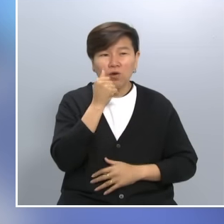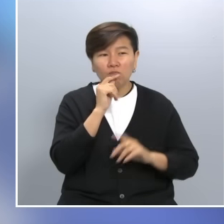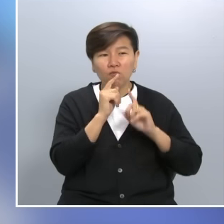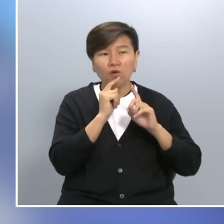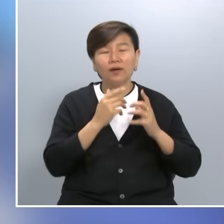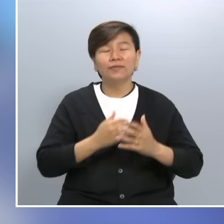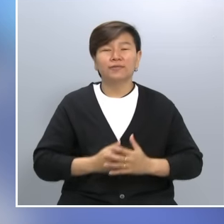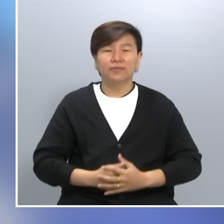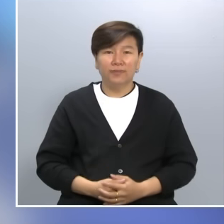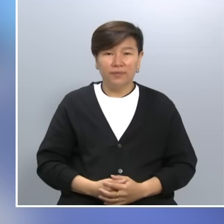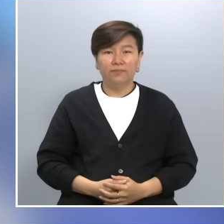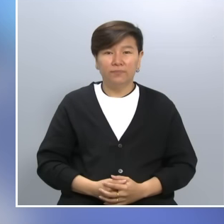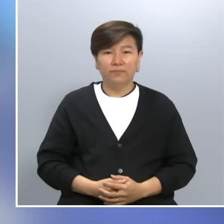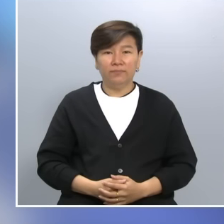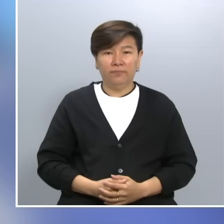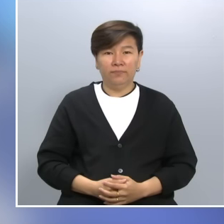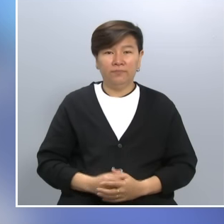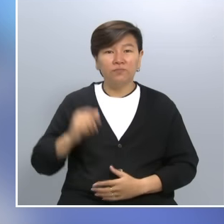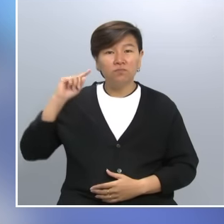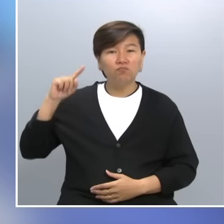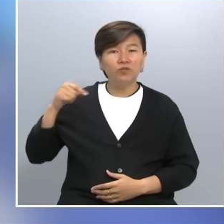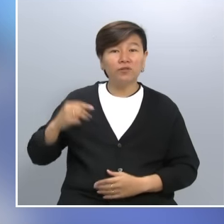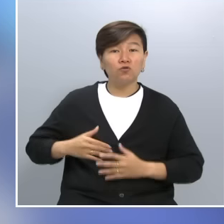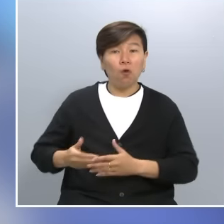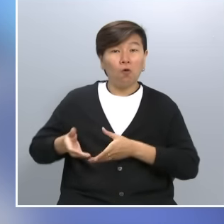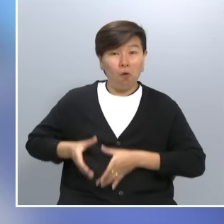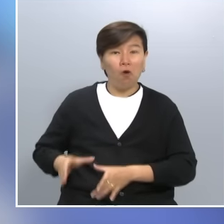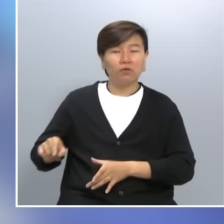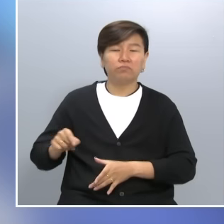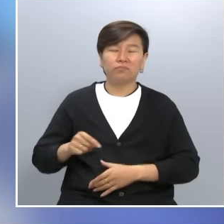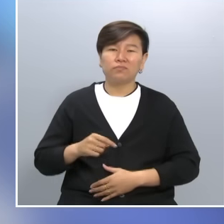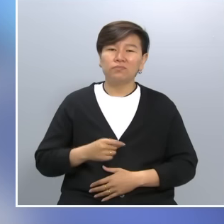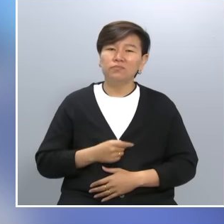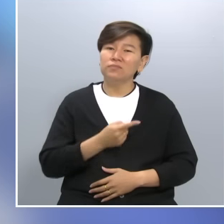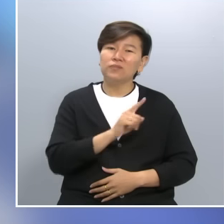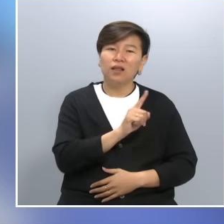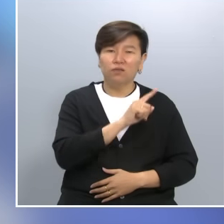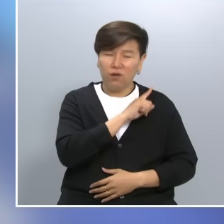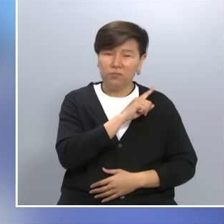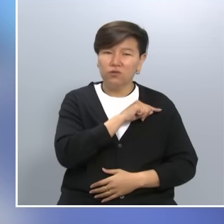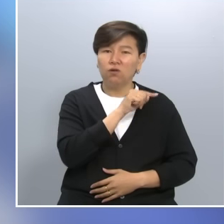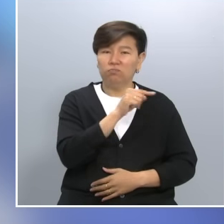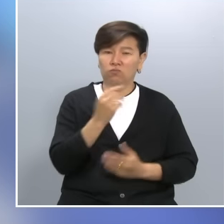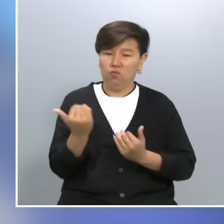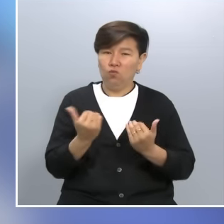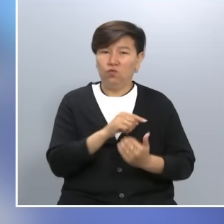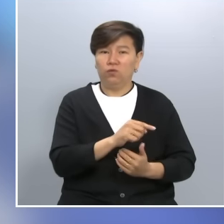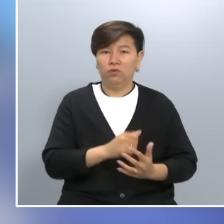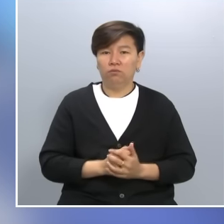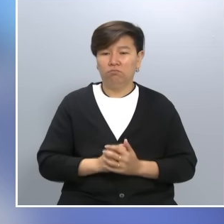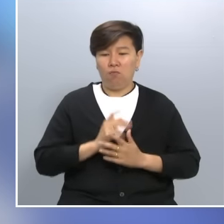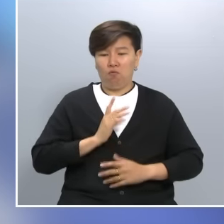อ่าดังนั้นเนี่ยเธอบอกว่าก็ไม่ต้องการอะไรนะคะเพราะเห็นว่าแน่แล้วที่ไม่ได้มีเธอคน